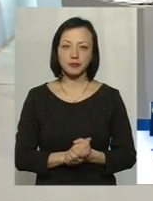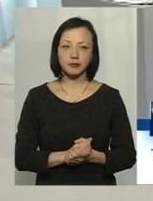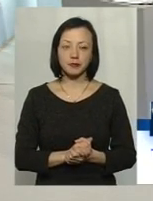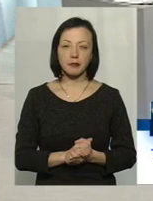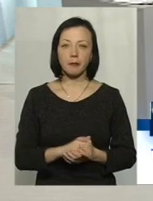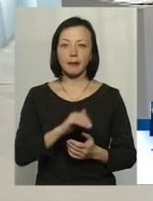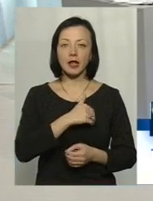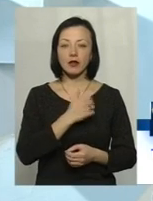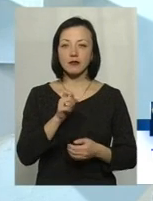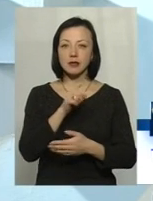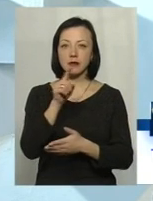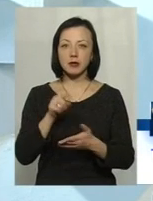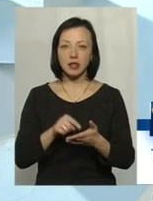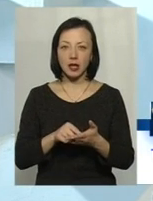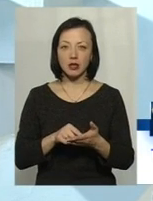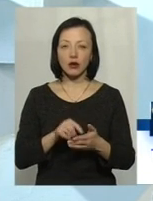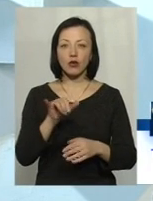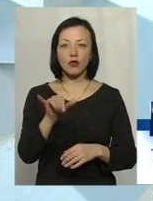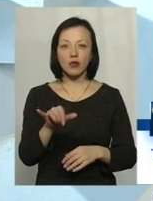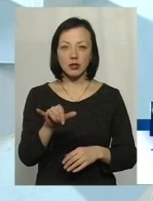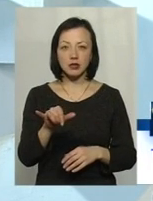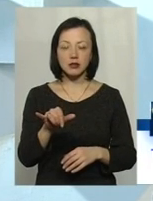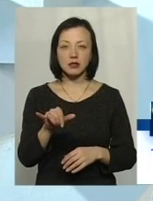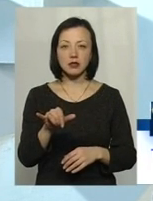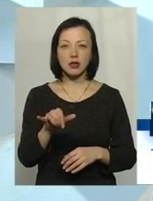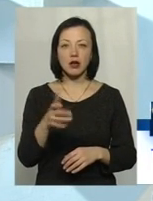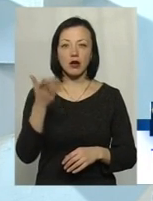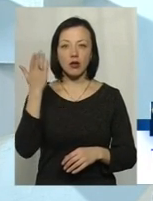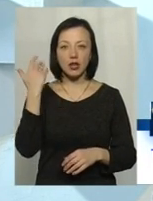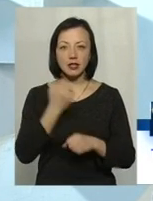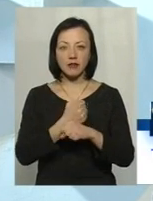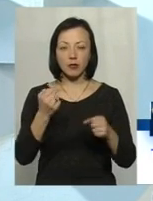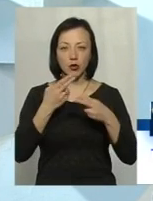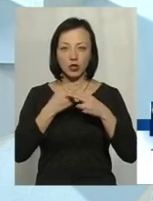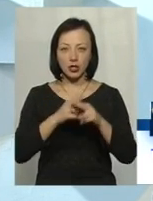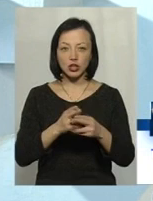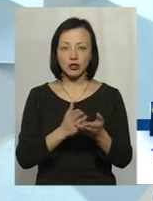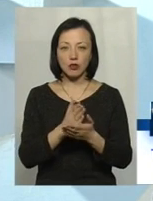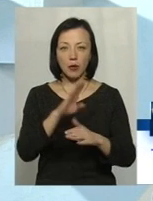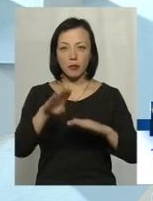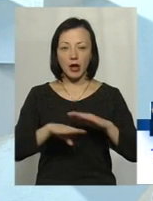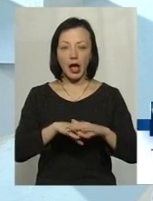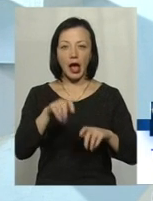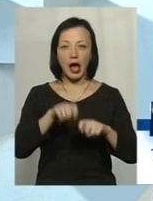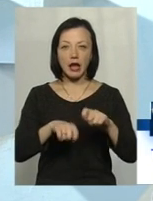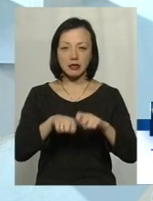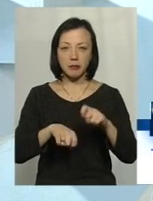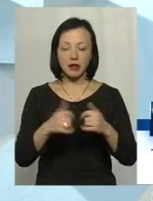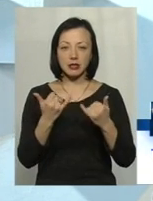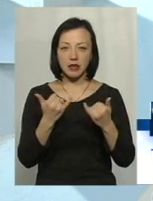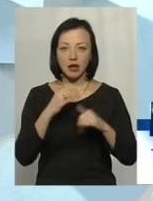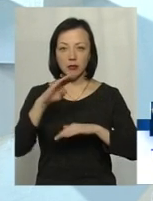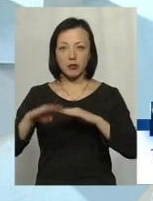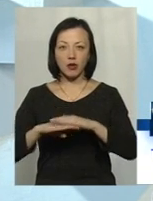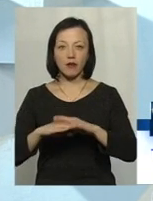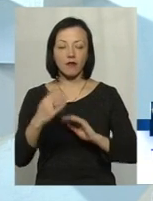Добрий вечір. Я хотів би запитати, у вас колись вибухотехнічна служба підпорядковувалася експертній службі. Зараз вона